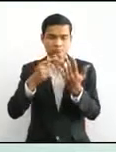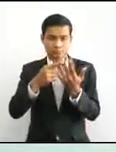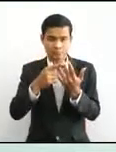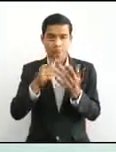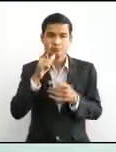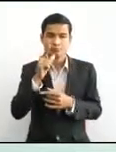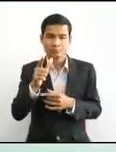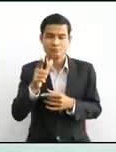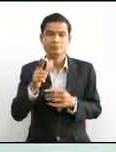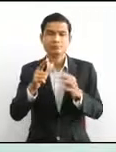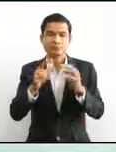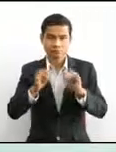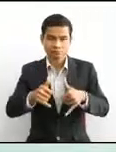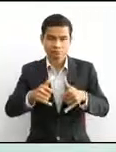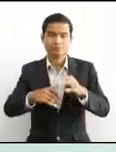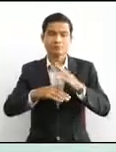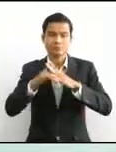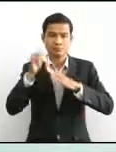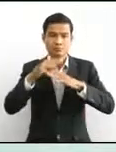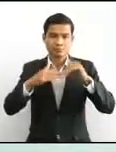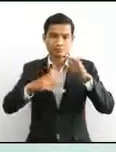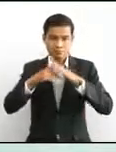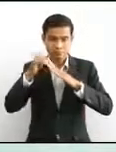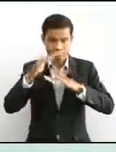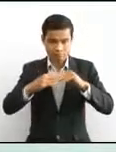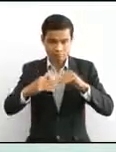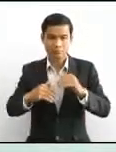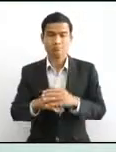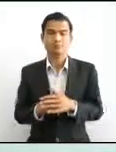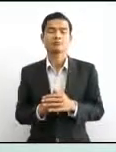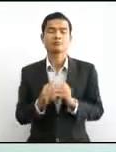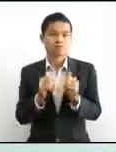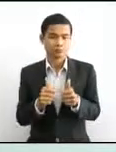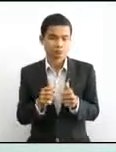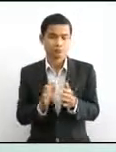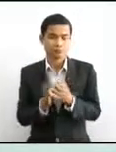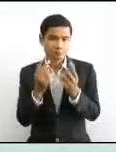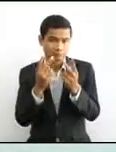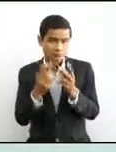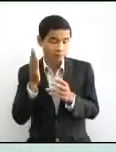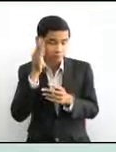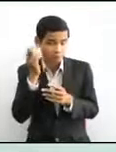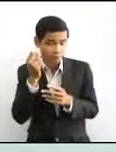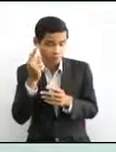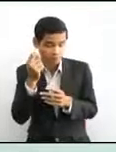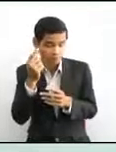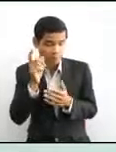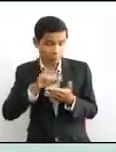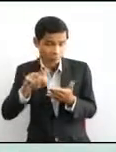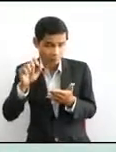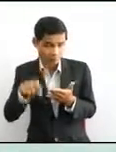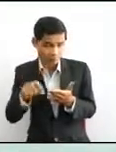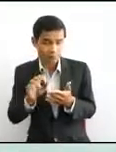xóm chia căm mà có xóm nòng. Chà, lấy con mớ. Con sẽ đọc bán lấy bác này cửa mánh. Mình biết